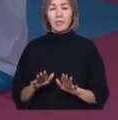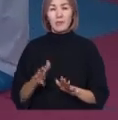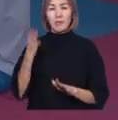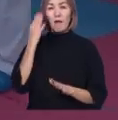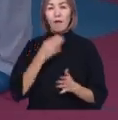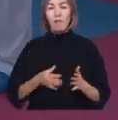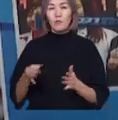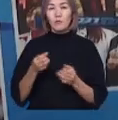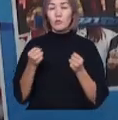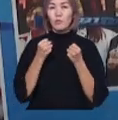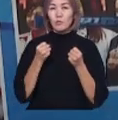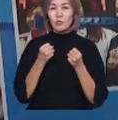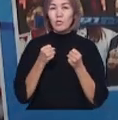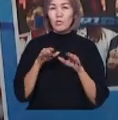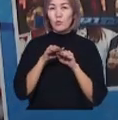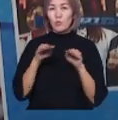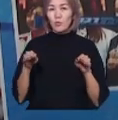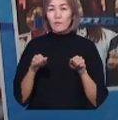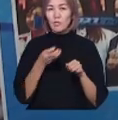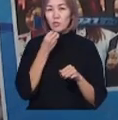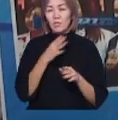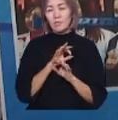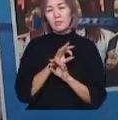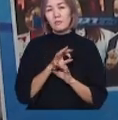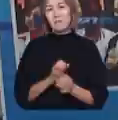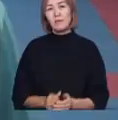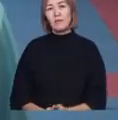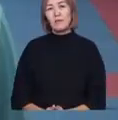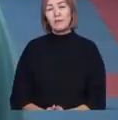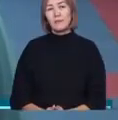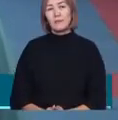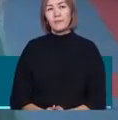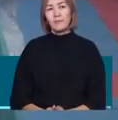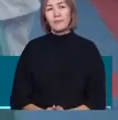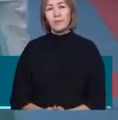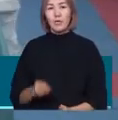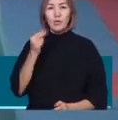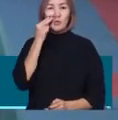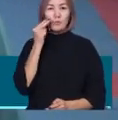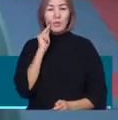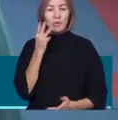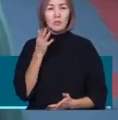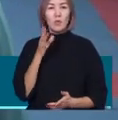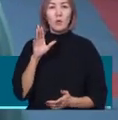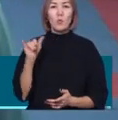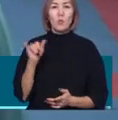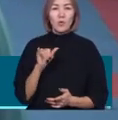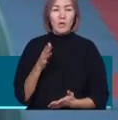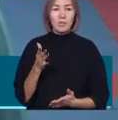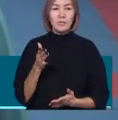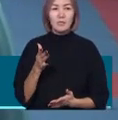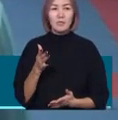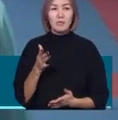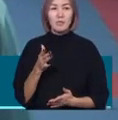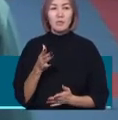Алматы облысының спортшыларының деңгейін жаман емес деп бағалады. Шымкент, Орал, ол жақта